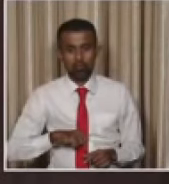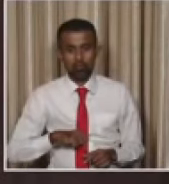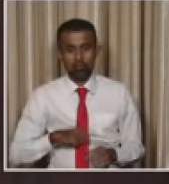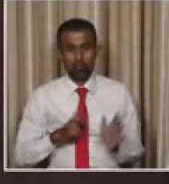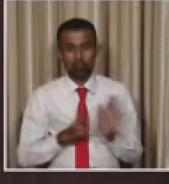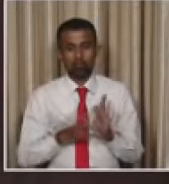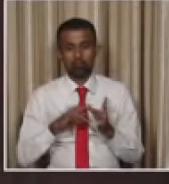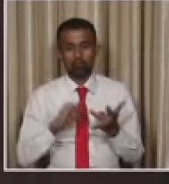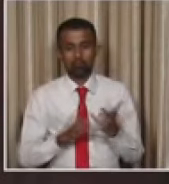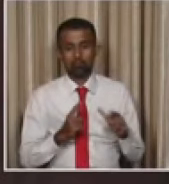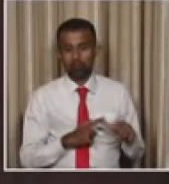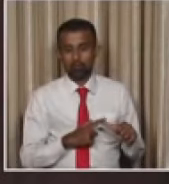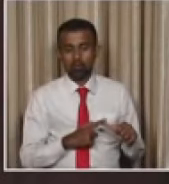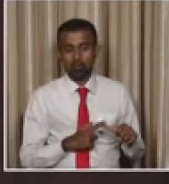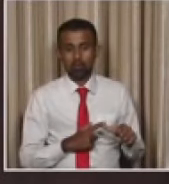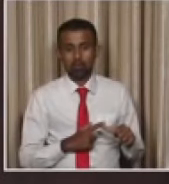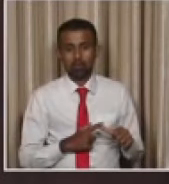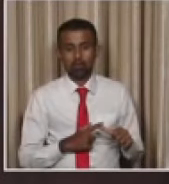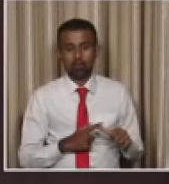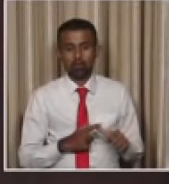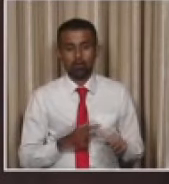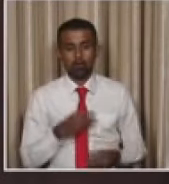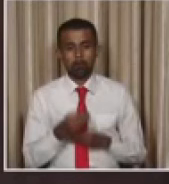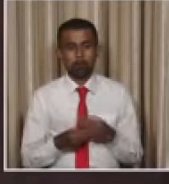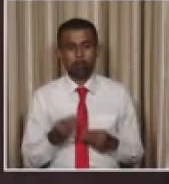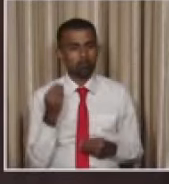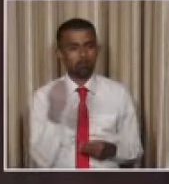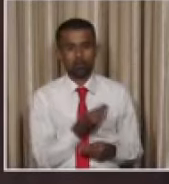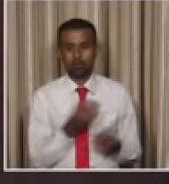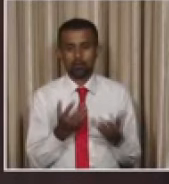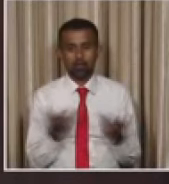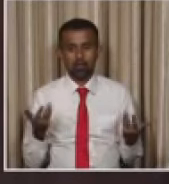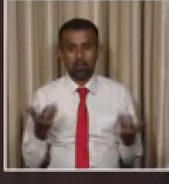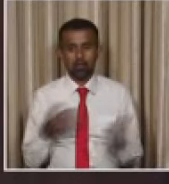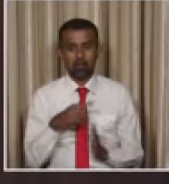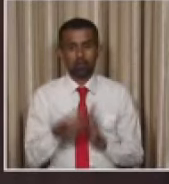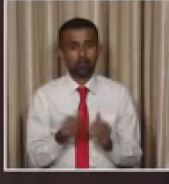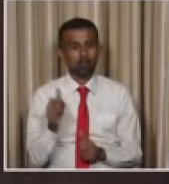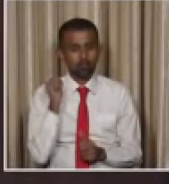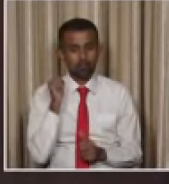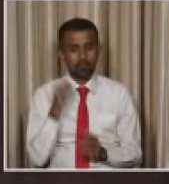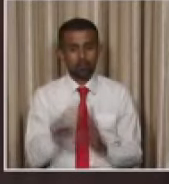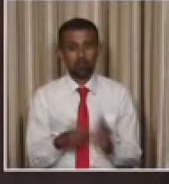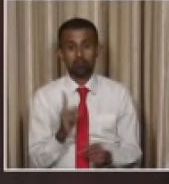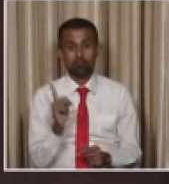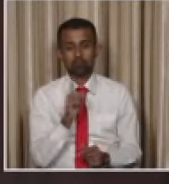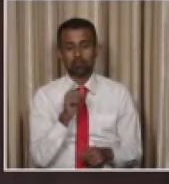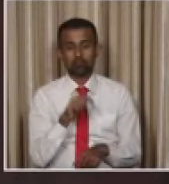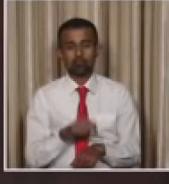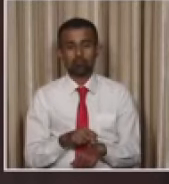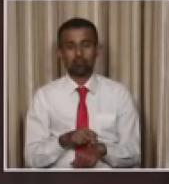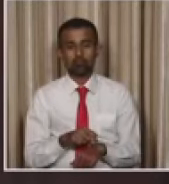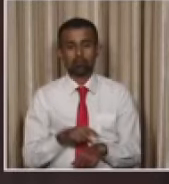වීසා ගහන්න වෙන කම්පැනි වලට දීලා නැහැ ලංකා ඉතිහාසයේ තමයි ලංකාව තමයි පළවෙනි වතාවට